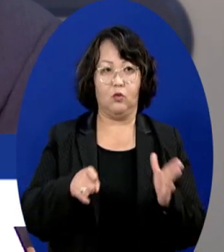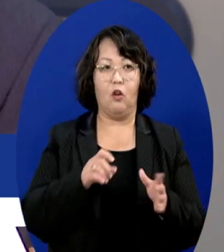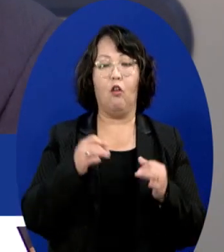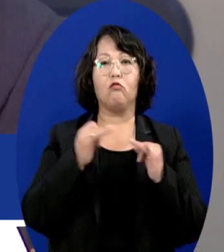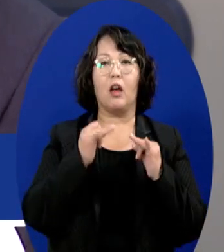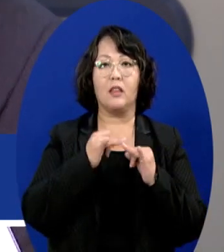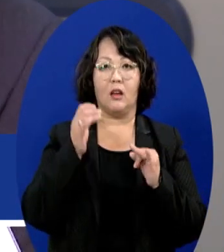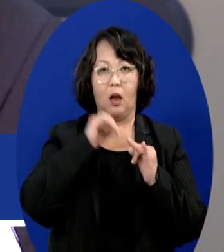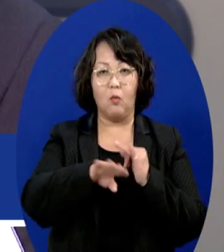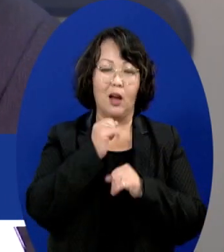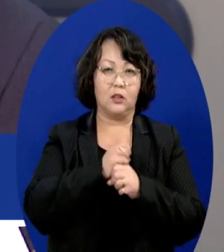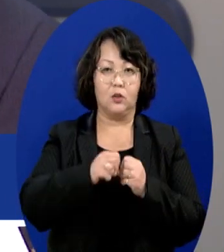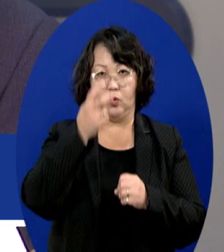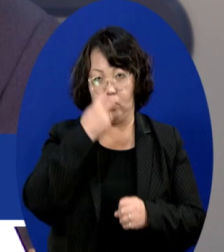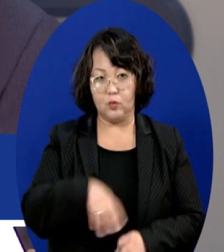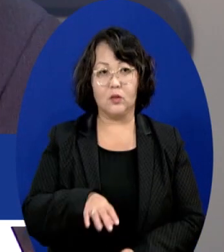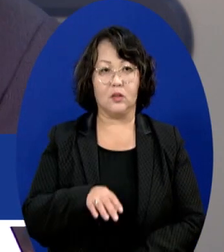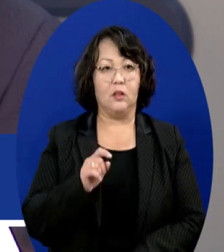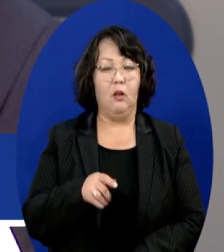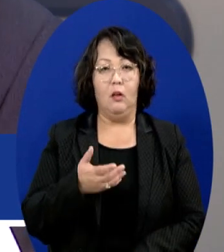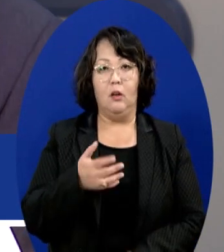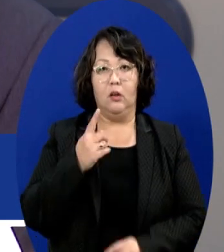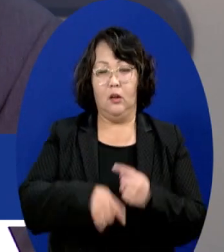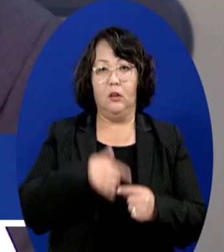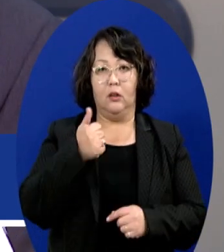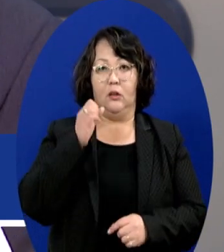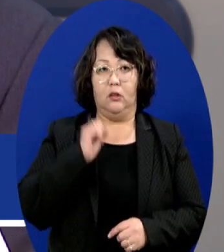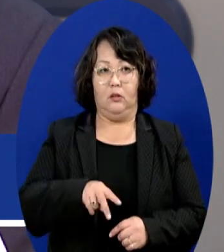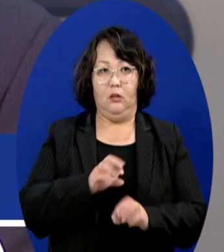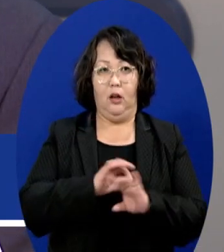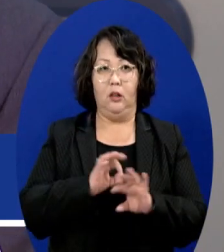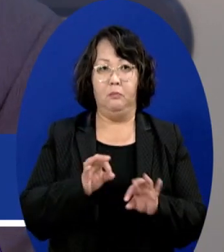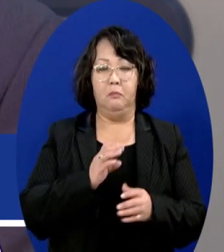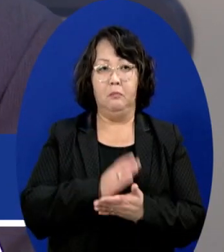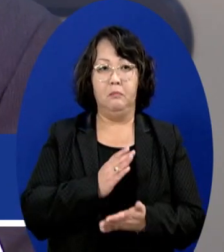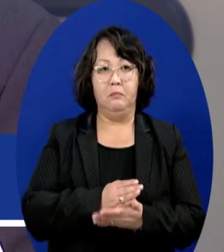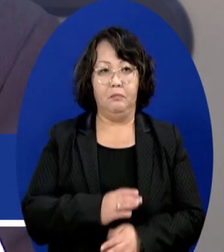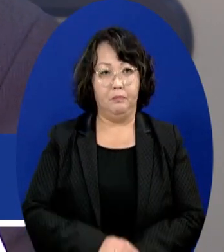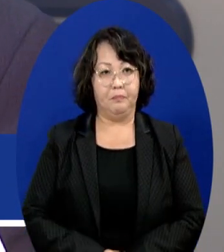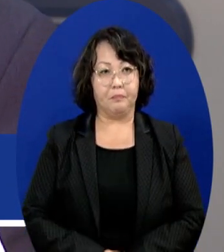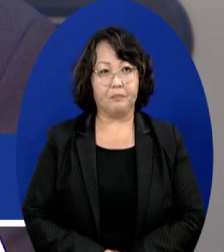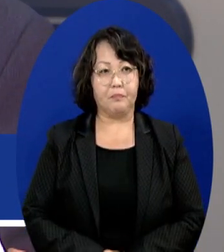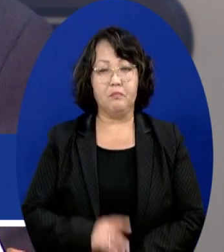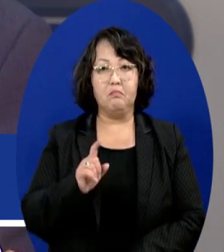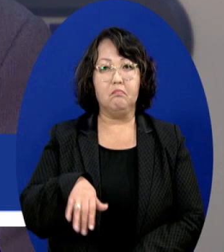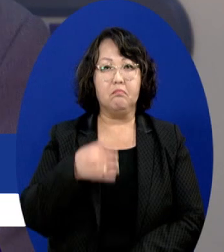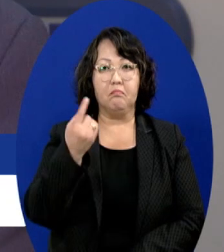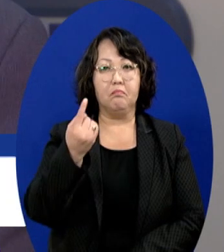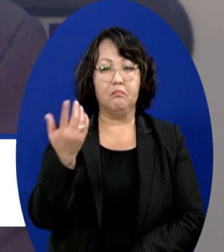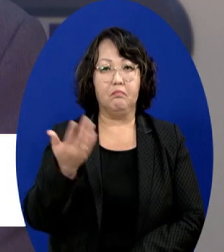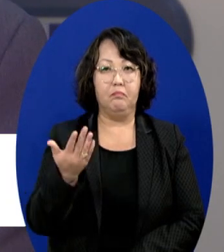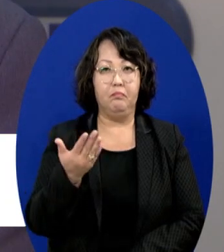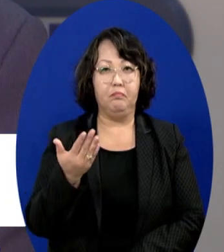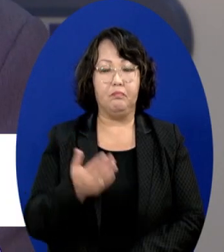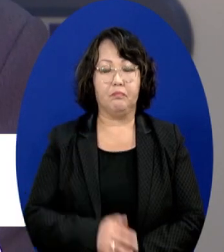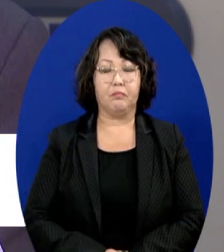ажиллаж үзлээ. Онлайнаар ажиллах бол ер нь хэд хэдэн давуу талуудыг бий болгосон гэж үзэж байгаа. За үүний нэг нь бол одоо